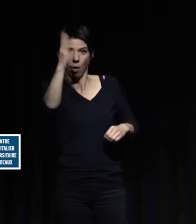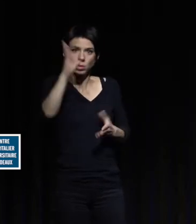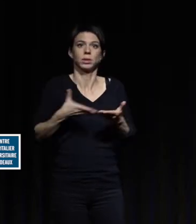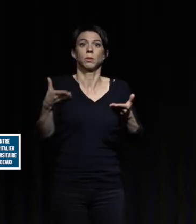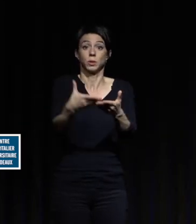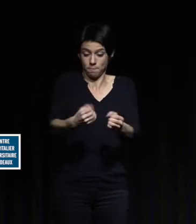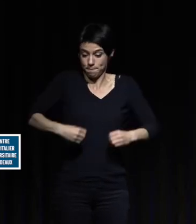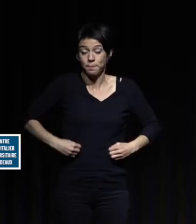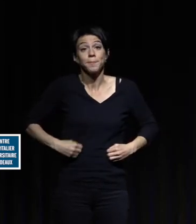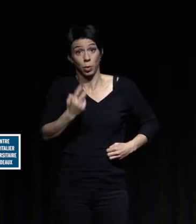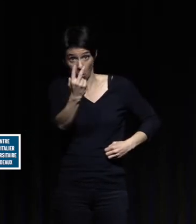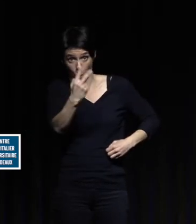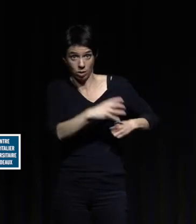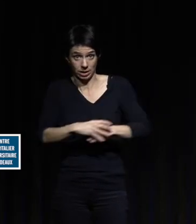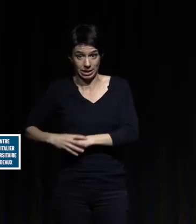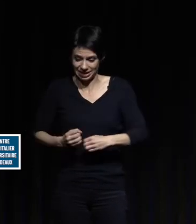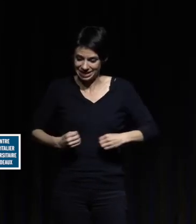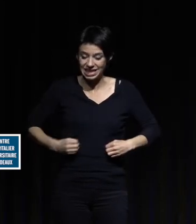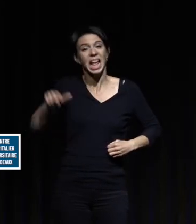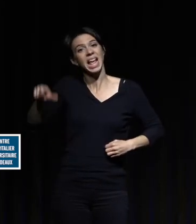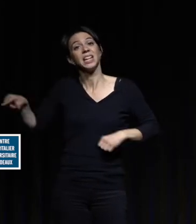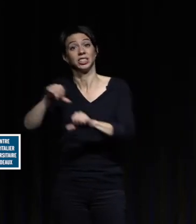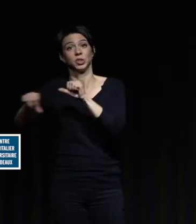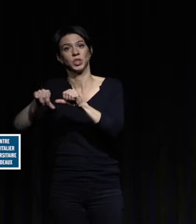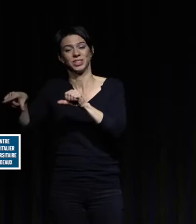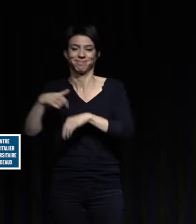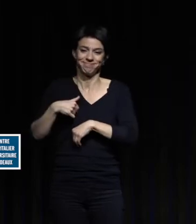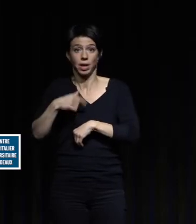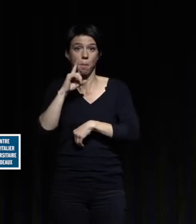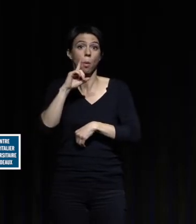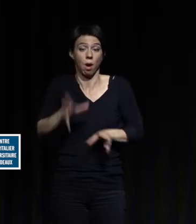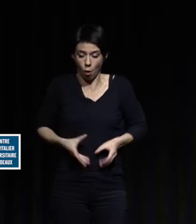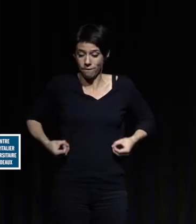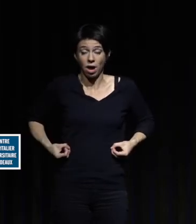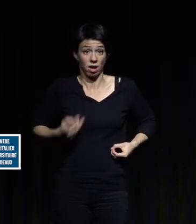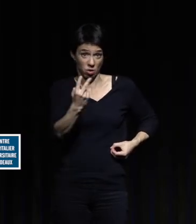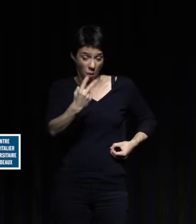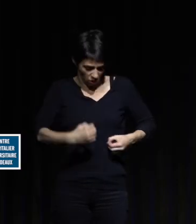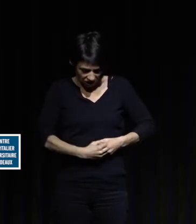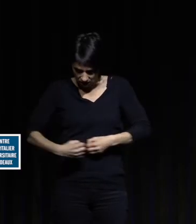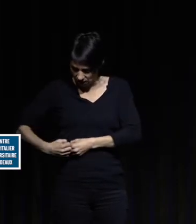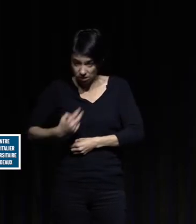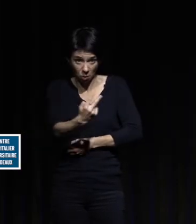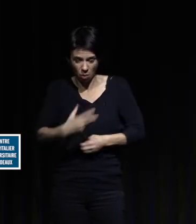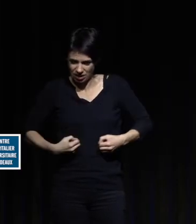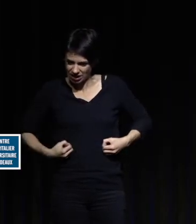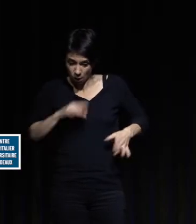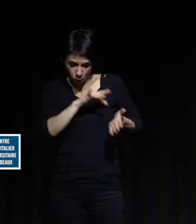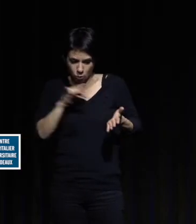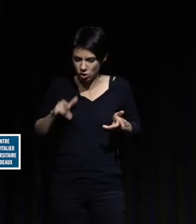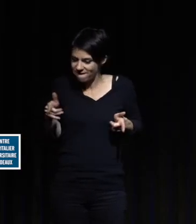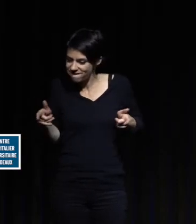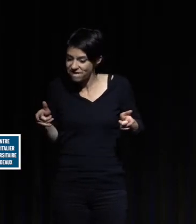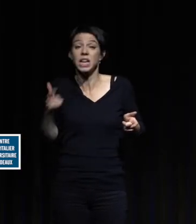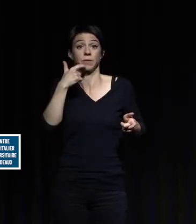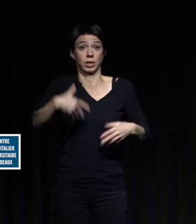chirurgiens. Parce qu'un kyste bilatéral, le chirurgien, il va toucher aux 2 ovaires. Et s'il touche aux 2 ovaires, il va diminuer le nombre de